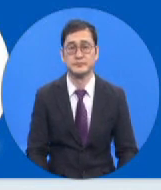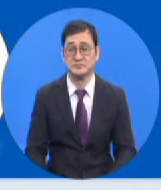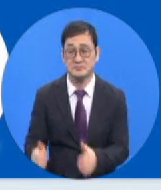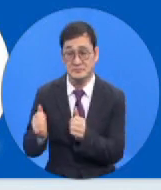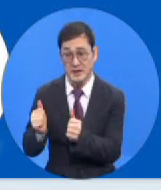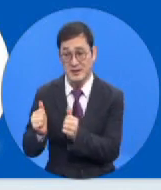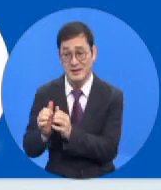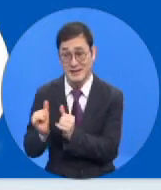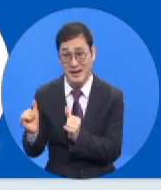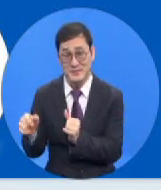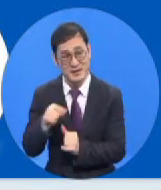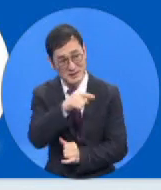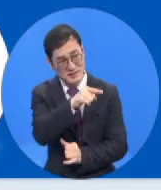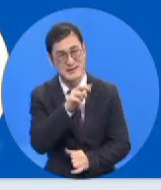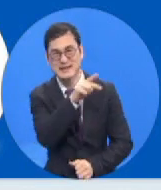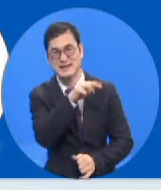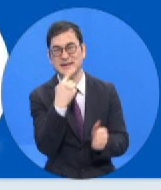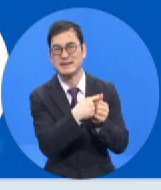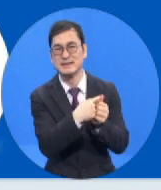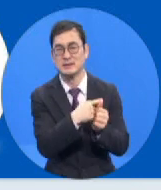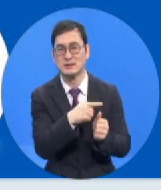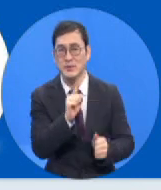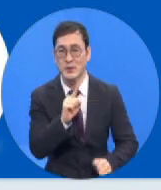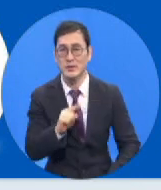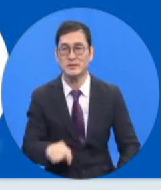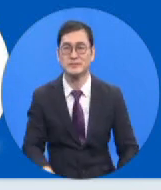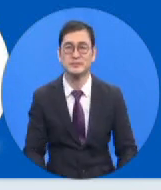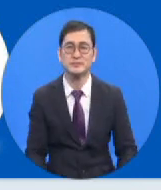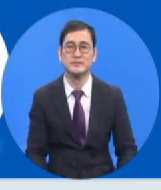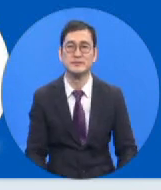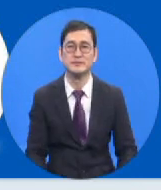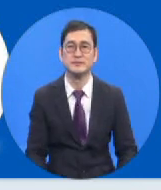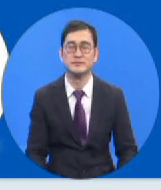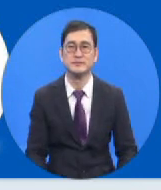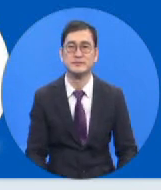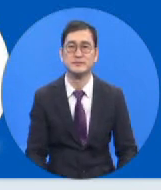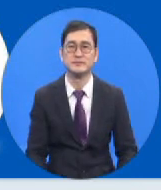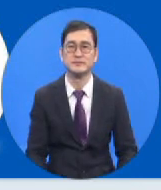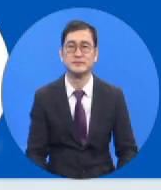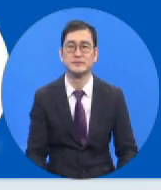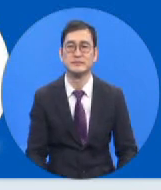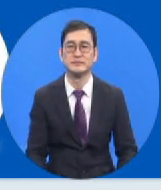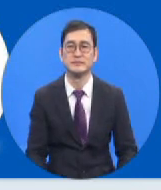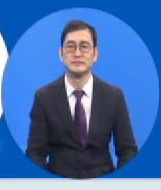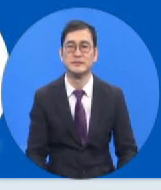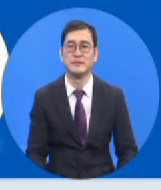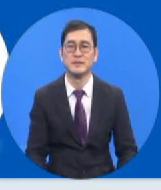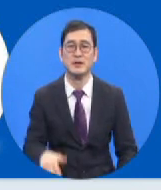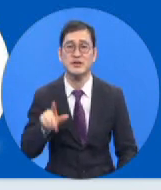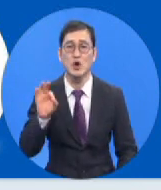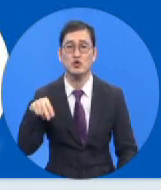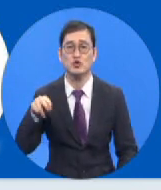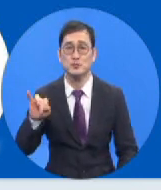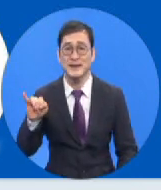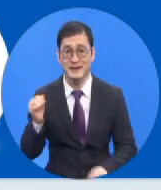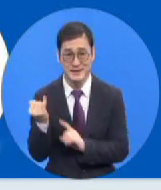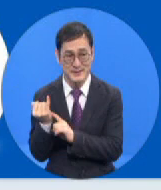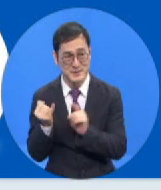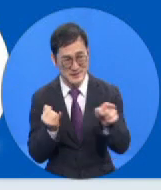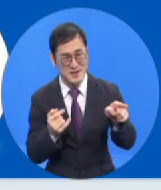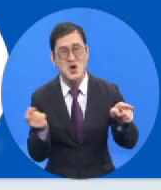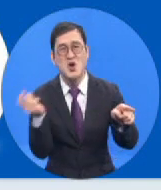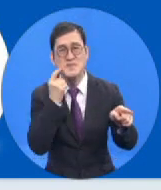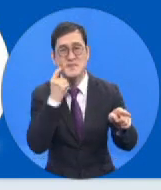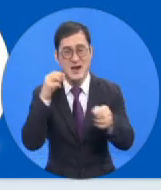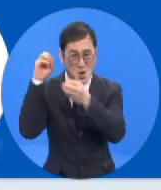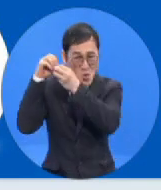판검사들이 실명으로 비판에 나섰습니다. 정유미 부천지청 인권감독관은 새빨간 거짓말이다.